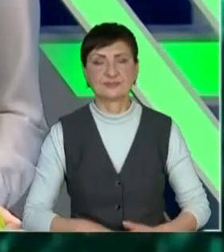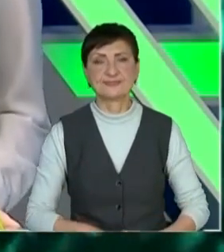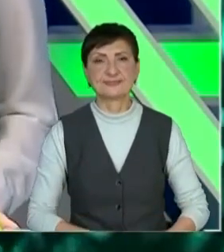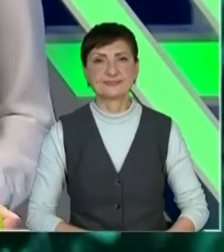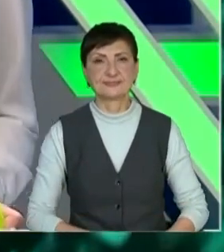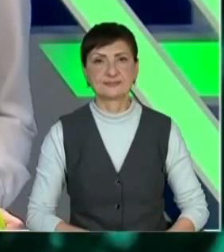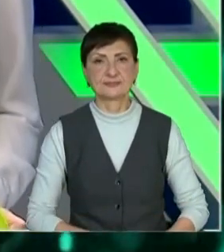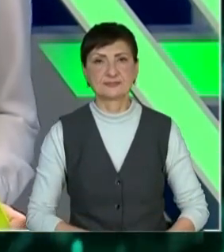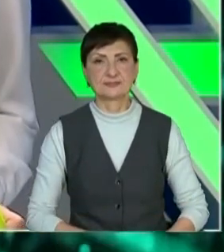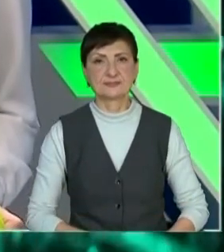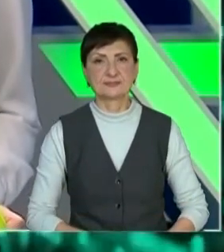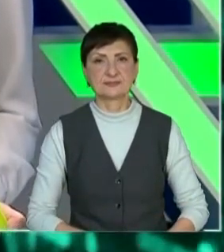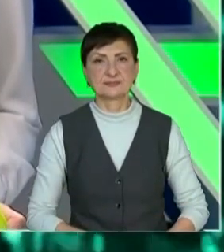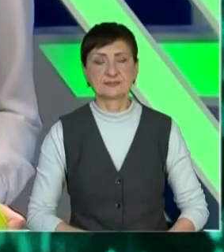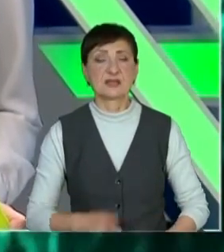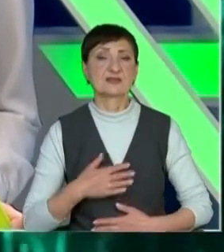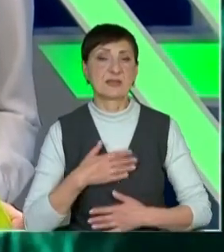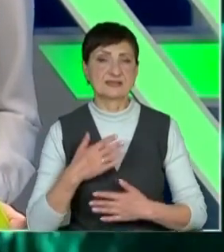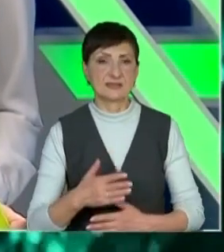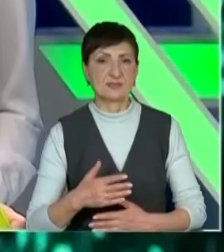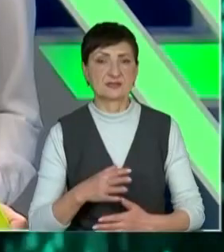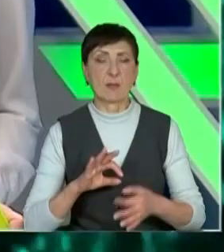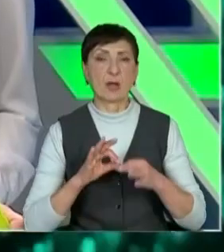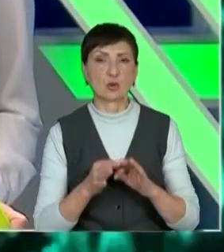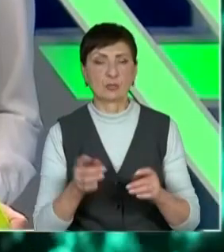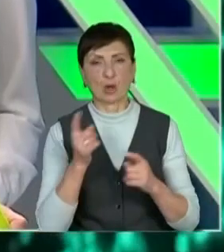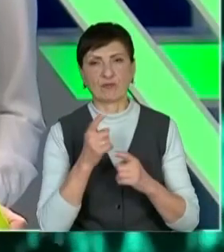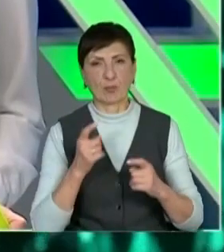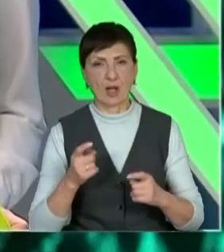слово. Спасибо, Лия, за подробную